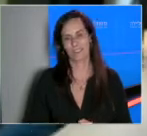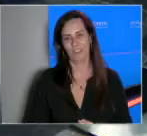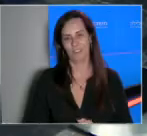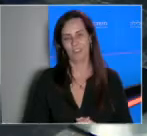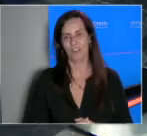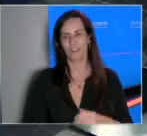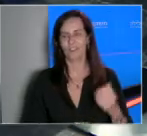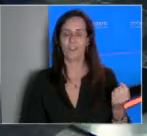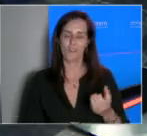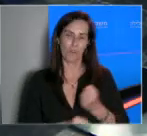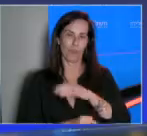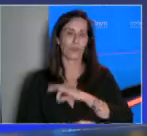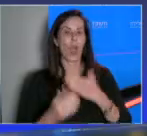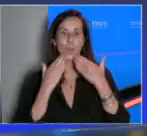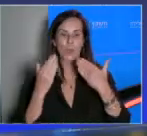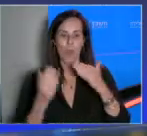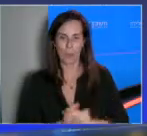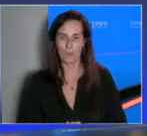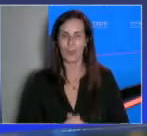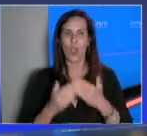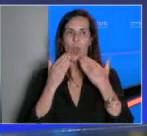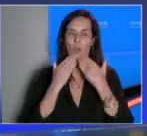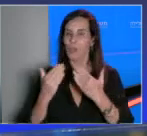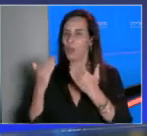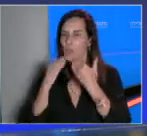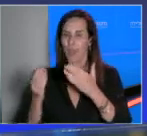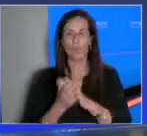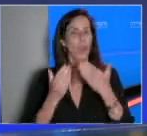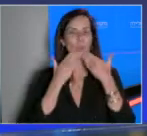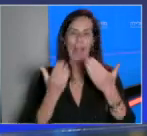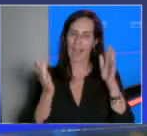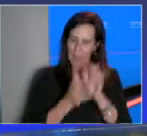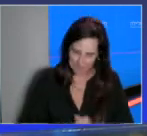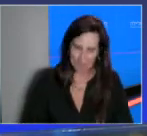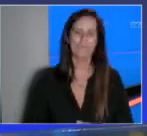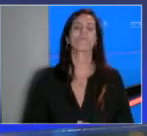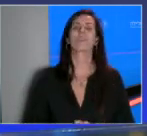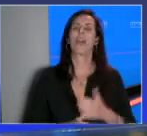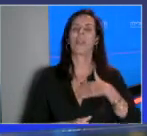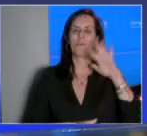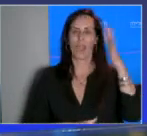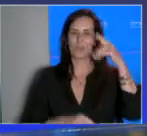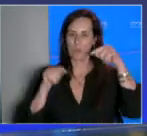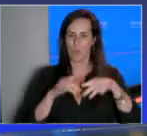והעובדות מרוויחות, אז מה... תודה רבה לחממה ממש ולאוריה כספי, תודה רבה לכם שהצטרפתם אלינו, אנחנו ביום